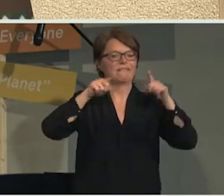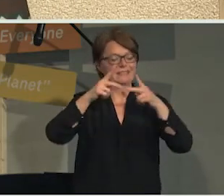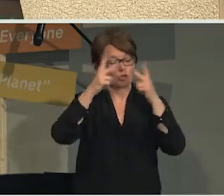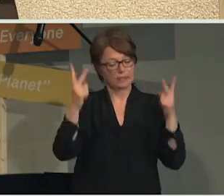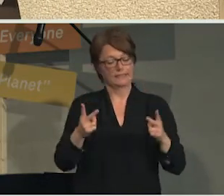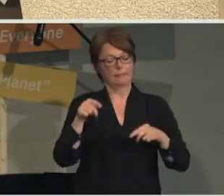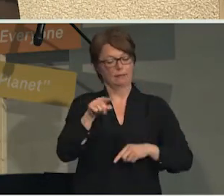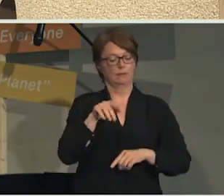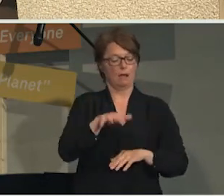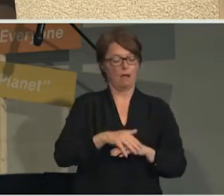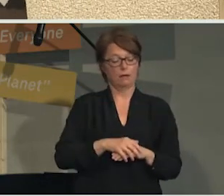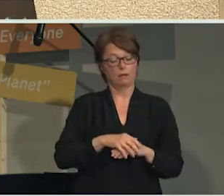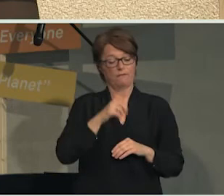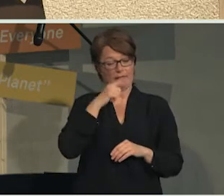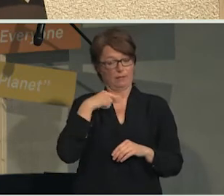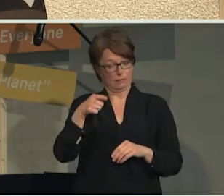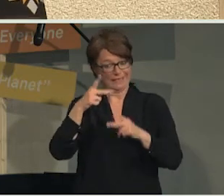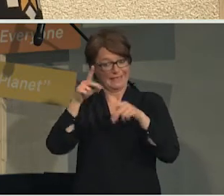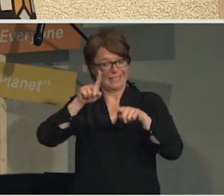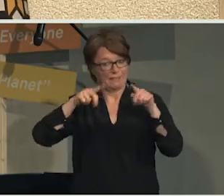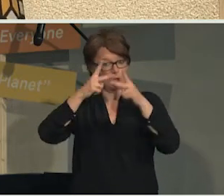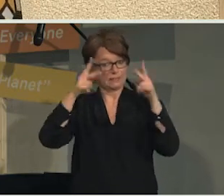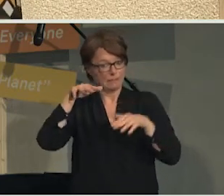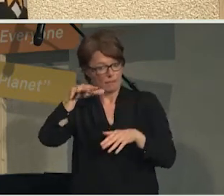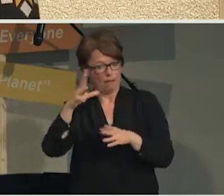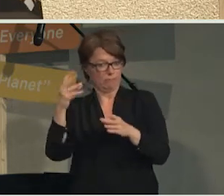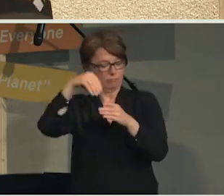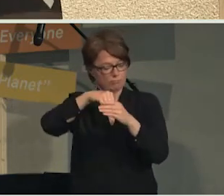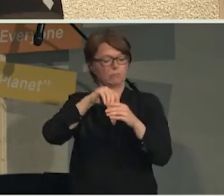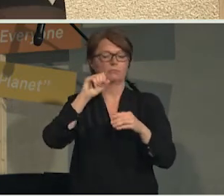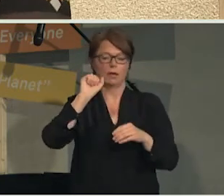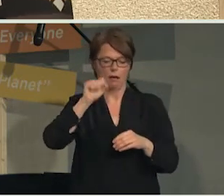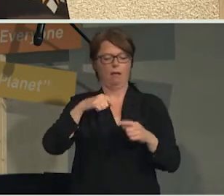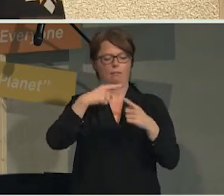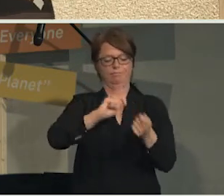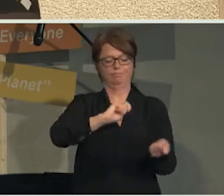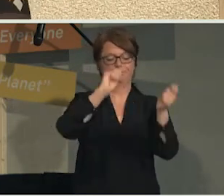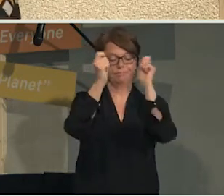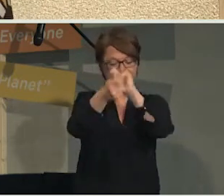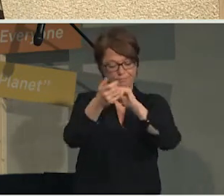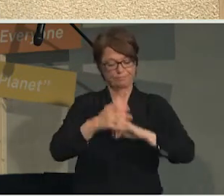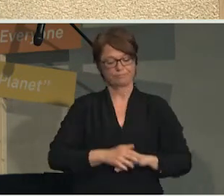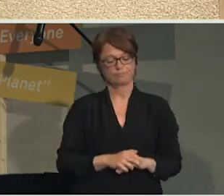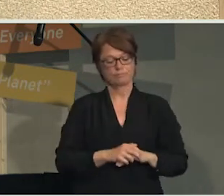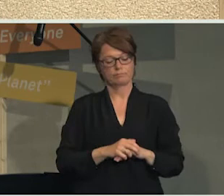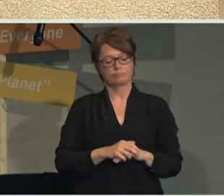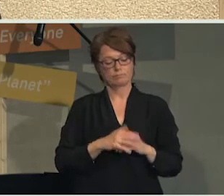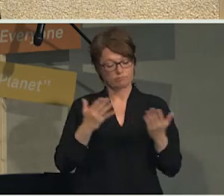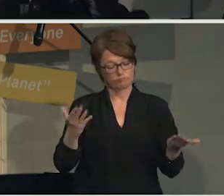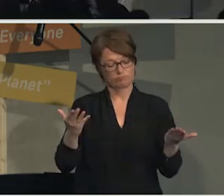gerade in den Institutionen, in denen wir natürlich immer noch reproduzieren, auch in solchen selbstkritischen wie unseren.